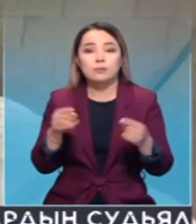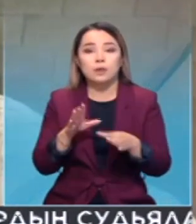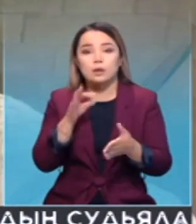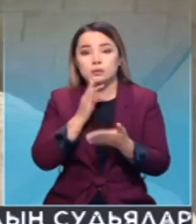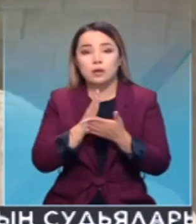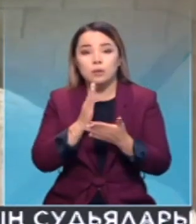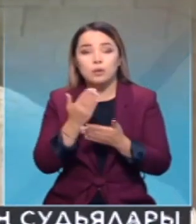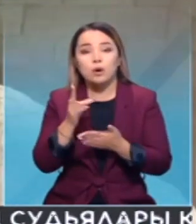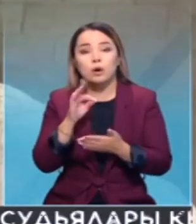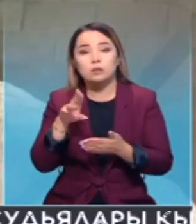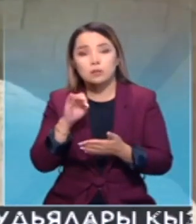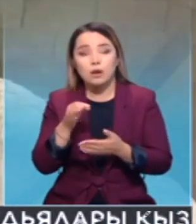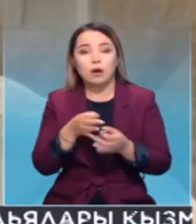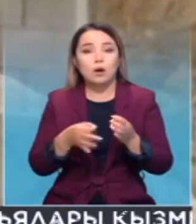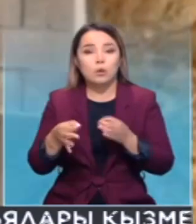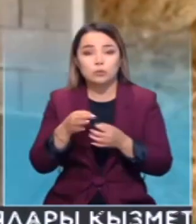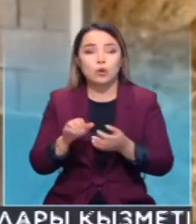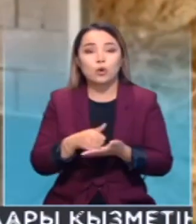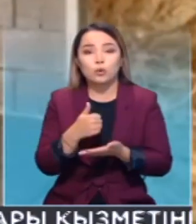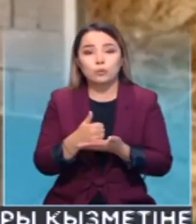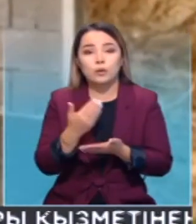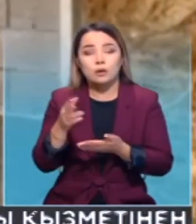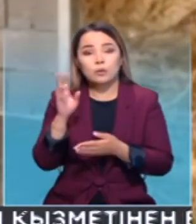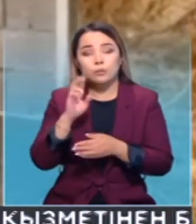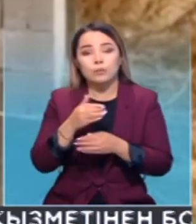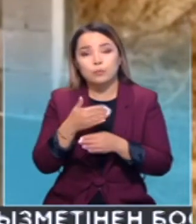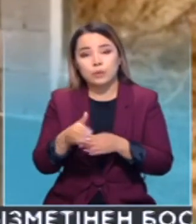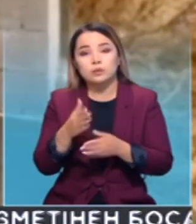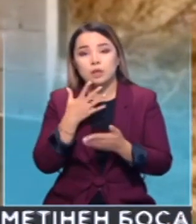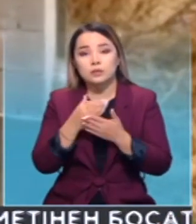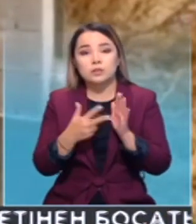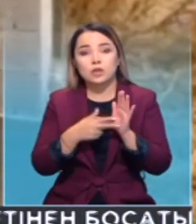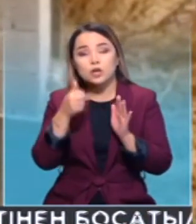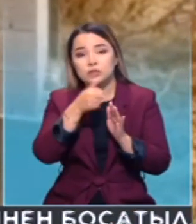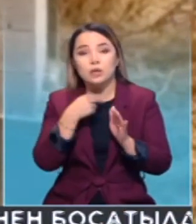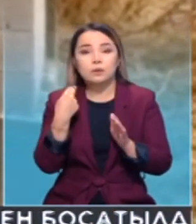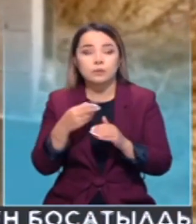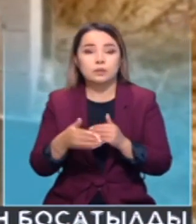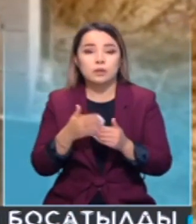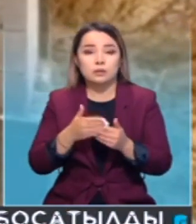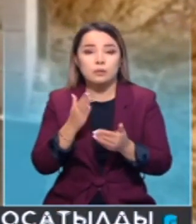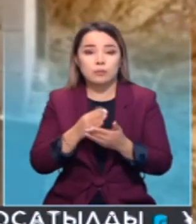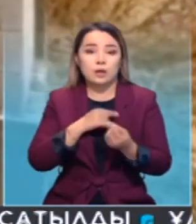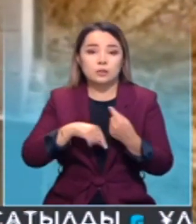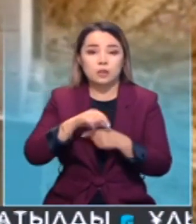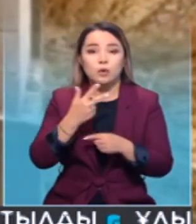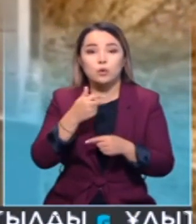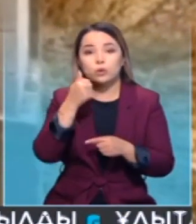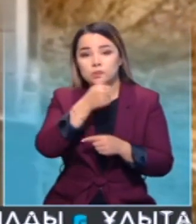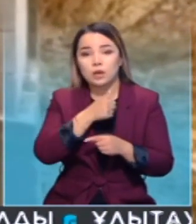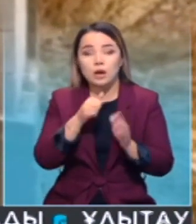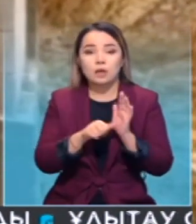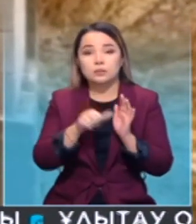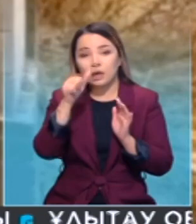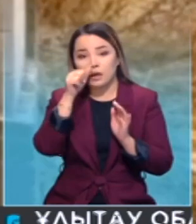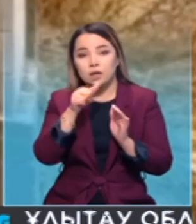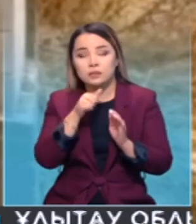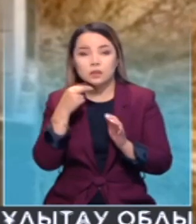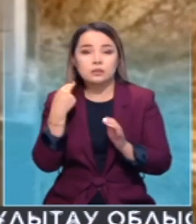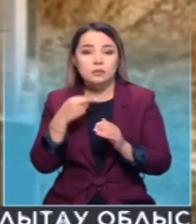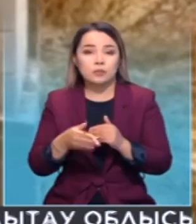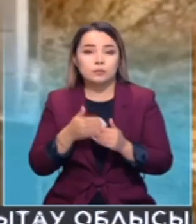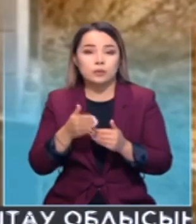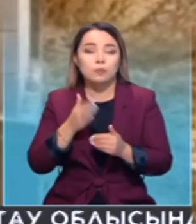келмейді. Қордай аудандық сотының үкімімен бөлім басшысы 8 жылға бас бостандығынан айырылды. Кәсіпкер 3 жыл 6 айын темір